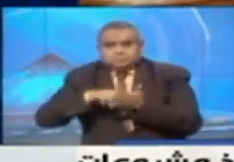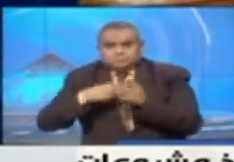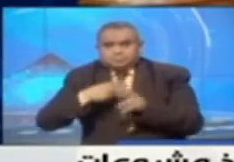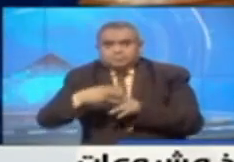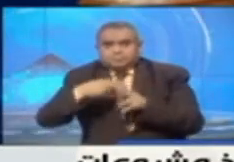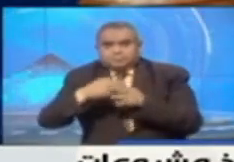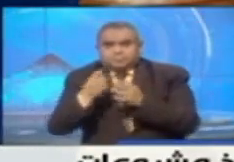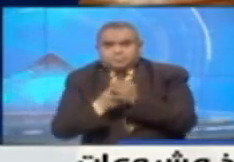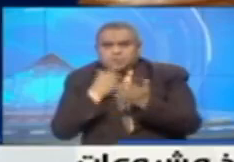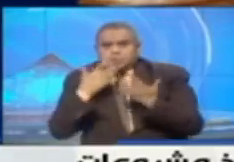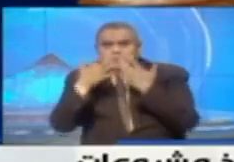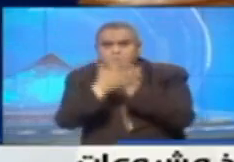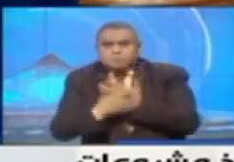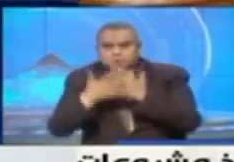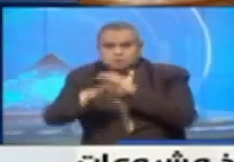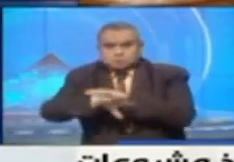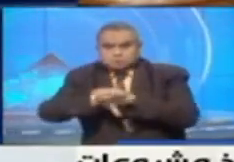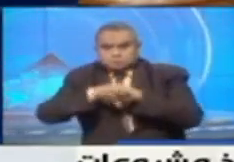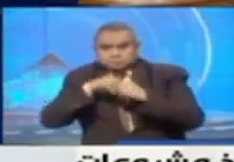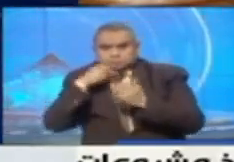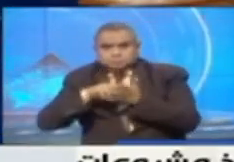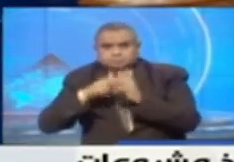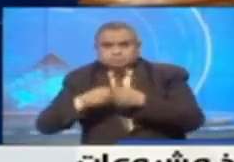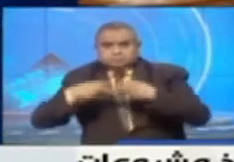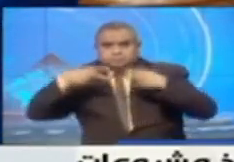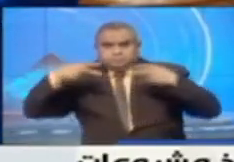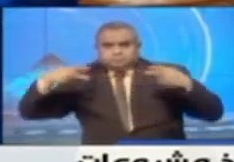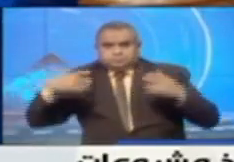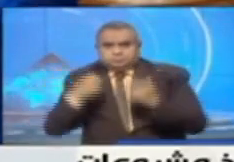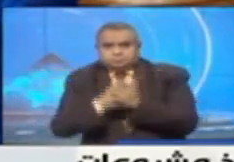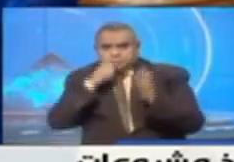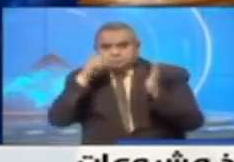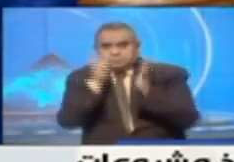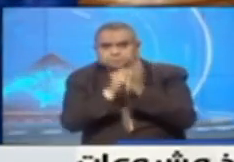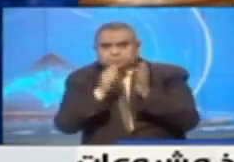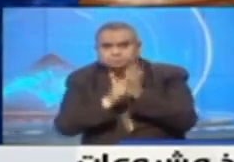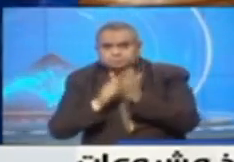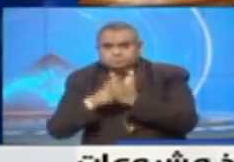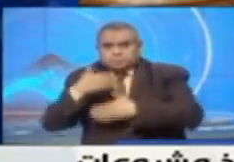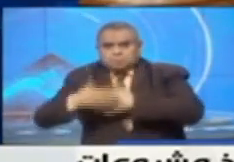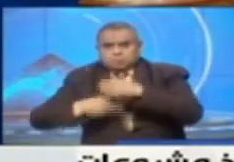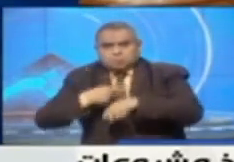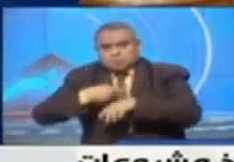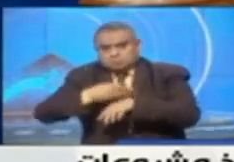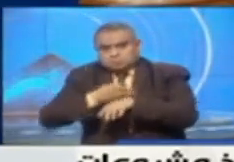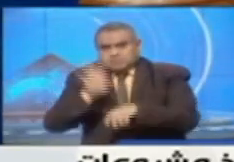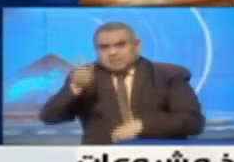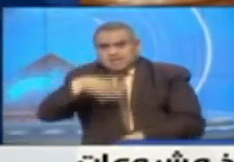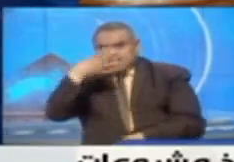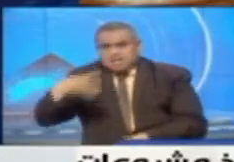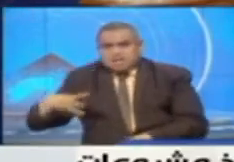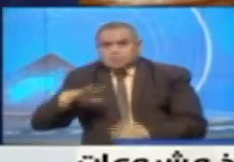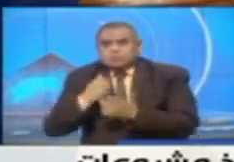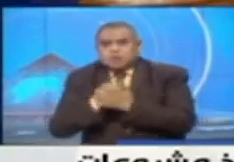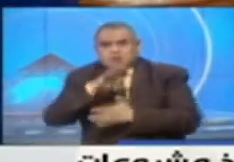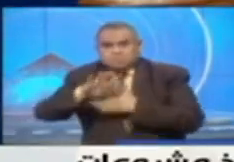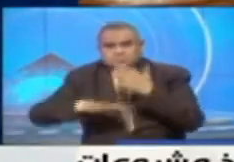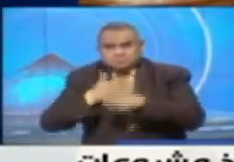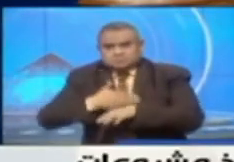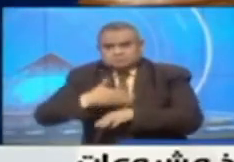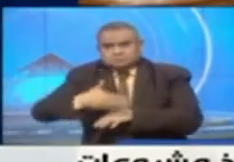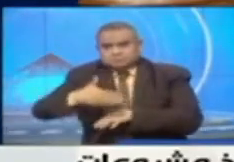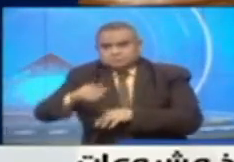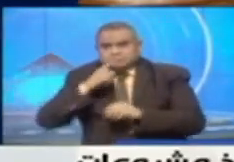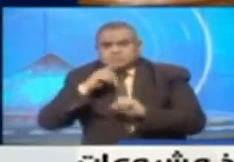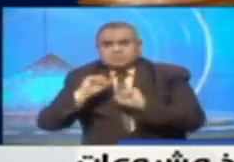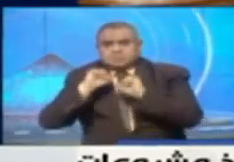لمعدلات تنفيذ المشروعات الجارية لسرعة الانتهاء منها في التوقيتات الزمنية المحددة وتذليل أي عمليات